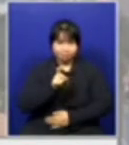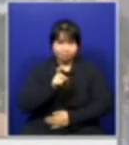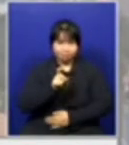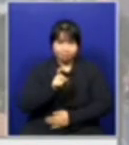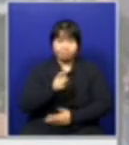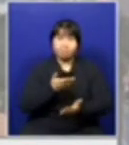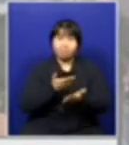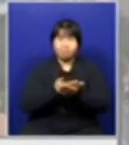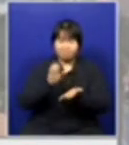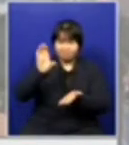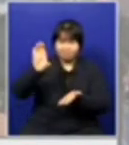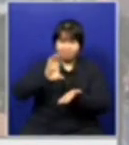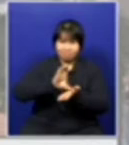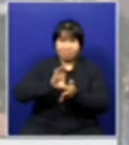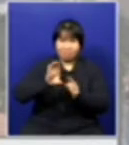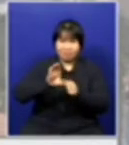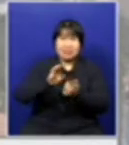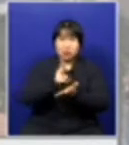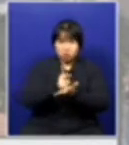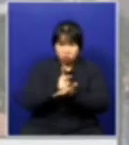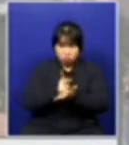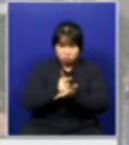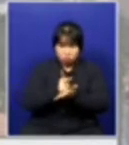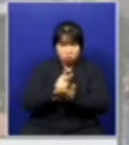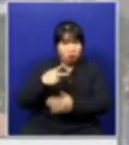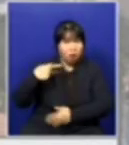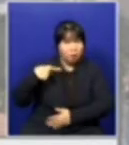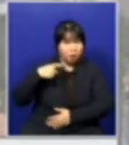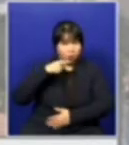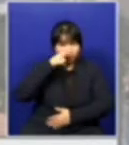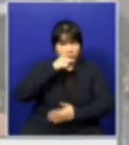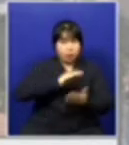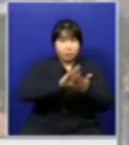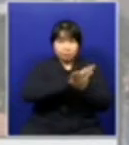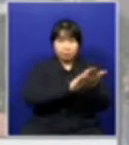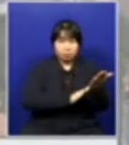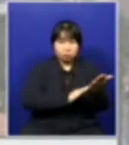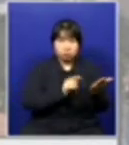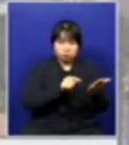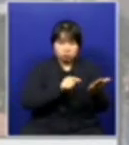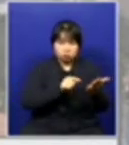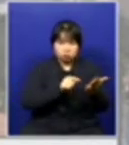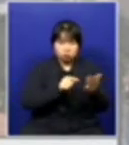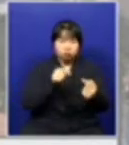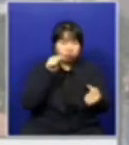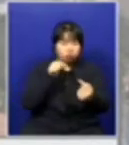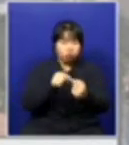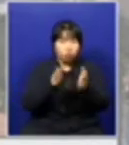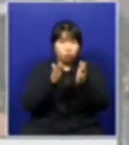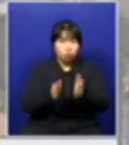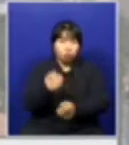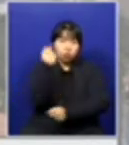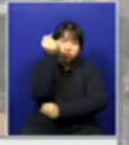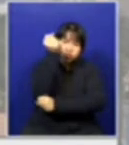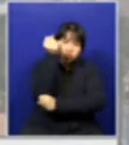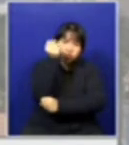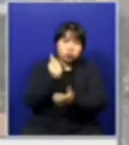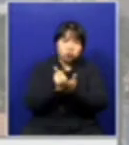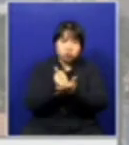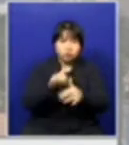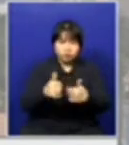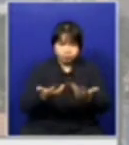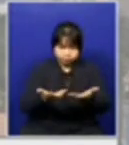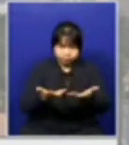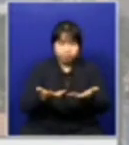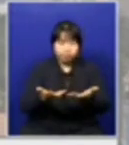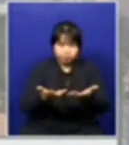นี้จะเป็นประโยชน์ต่ออนาคตของประเทศโดยเฉพาะคนยากจนอย่างไรหนี้ก้อนนี้จ